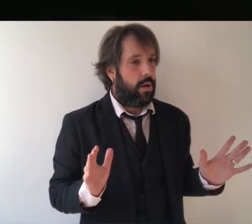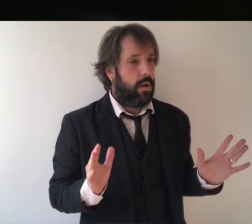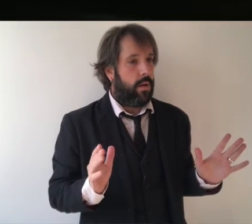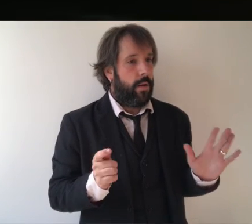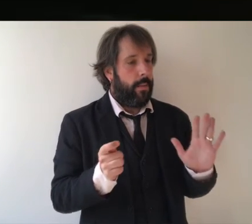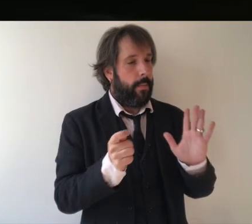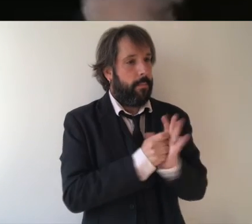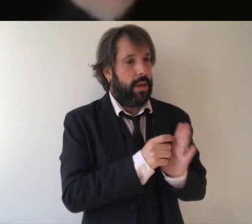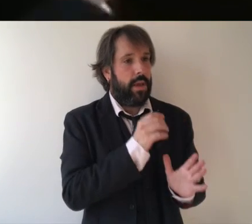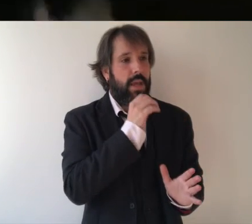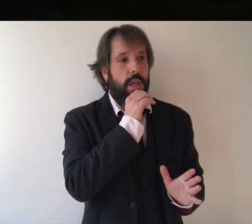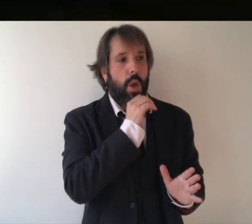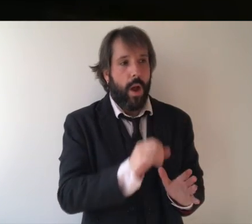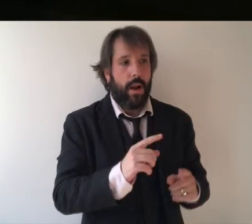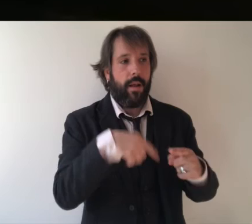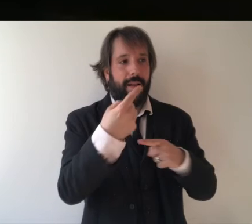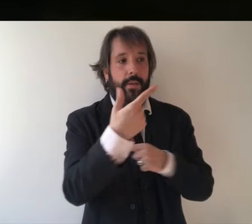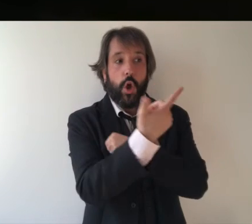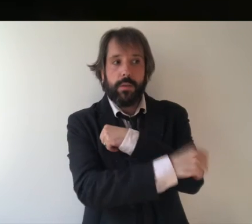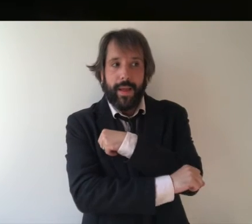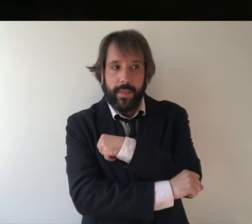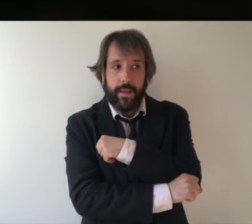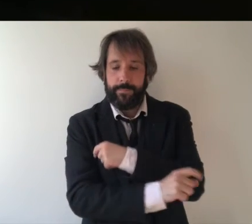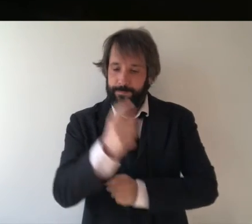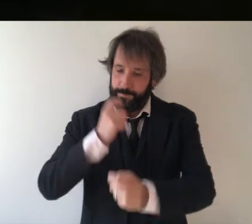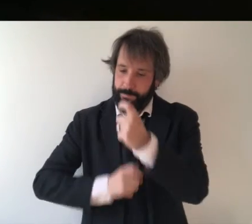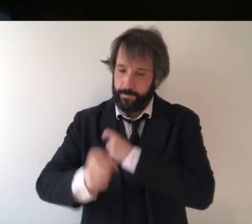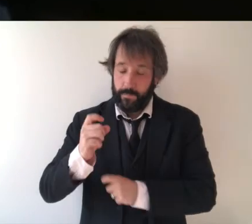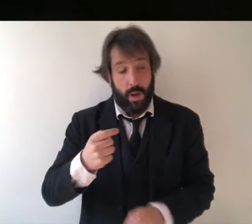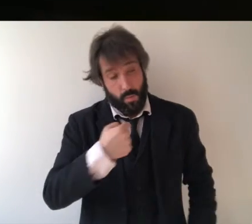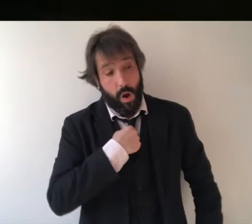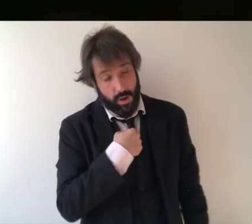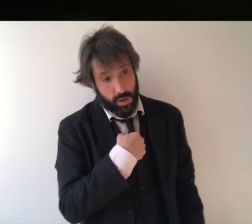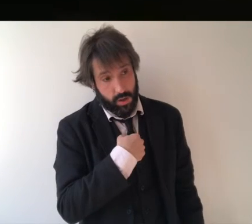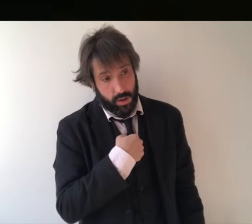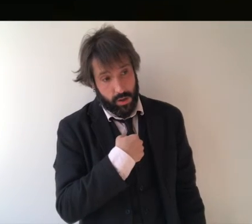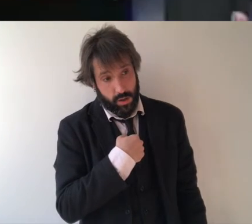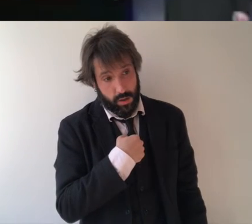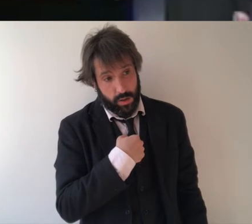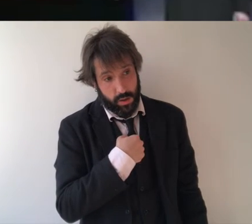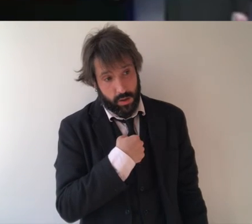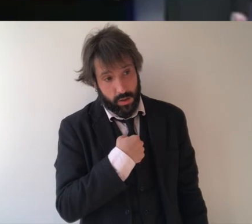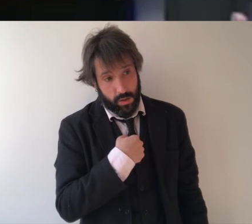C'est le réveillon dans moins de 2 semaines. Alors, on reprend. Alors moi, de mon côté, je